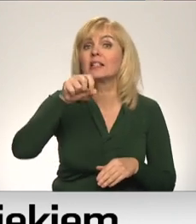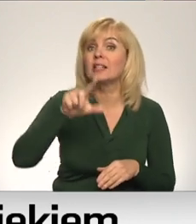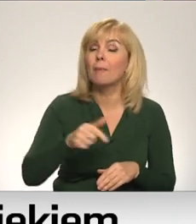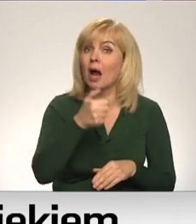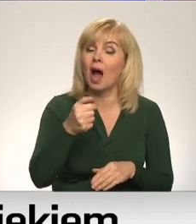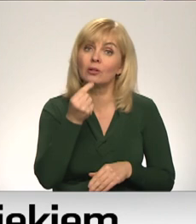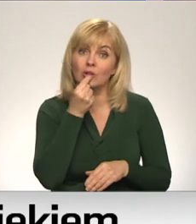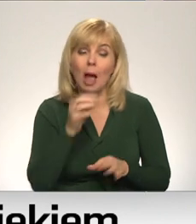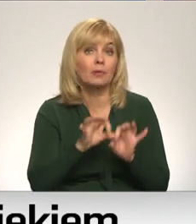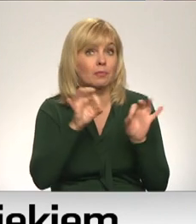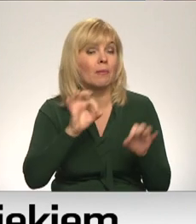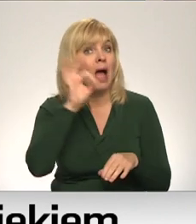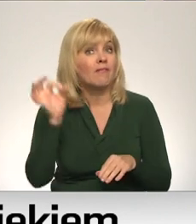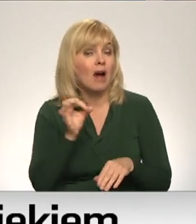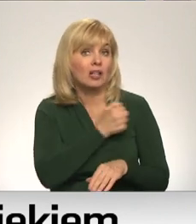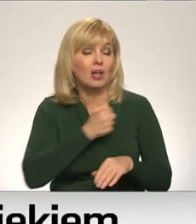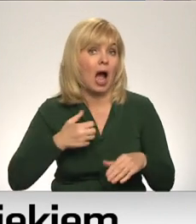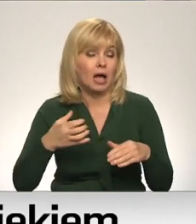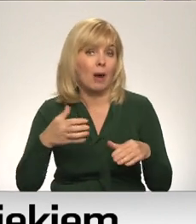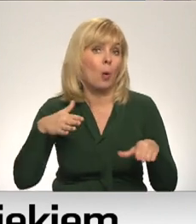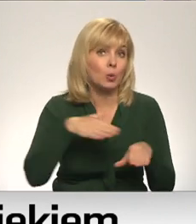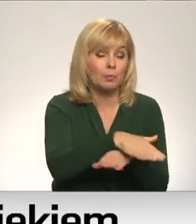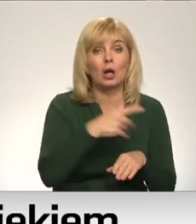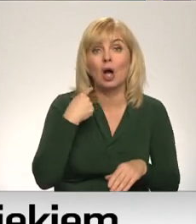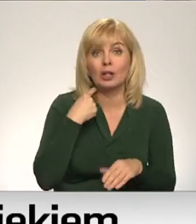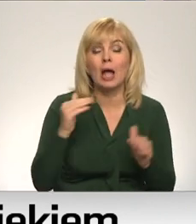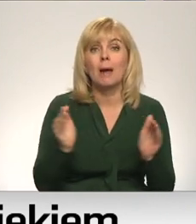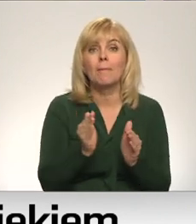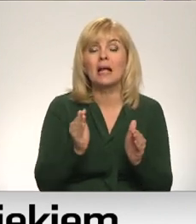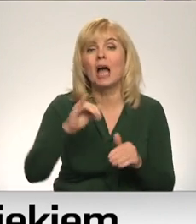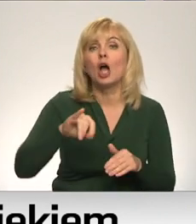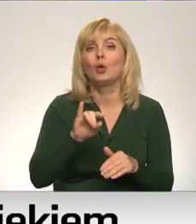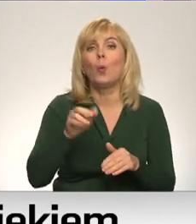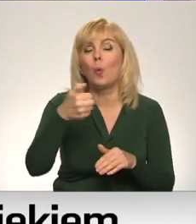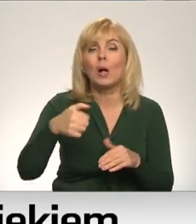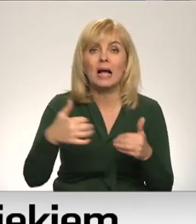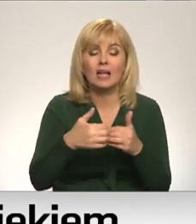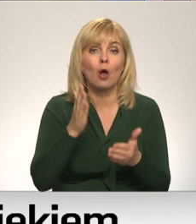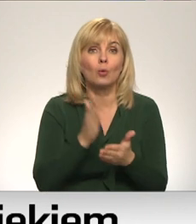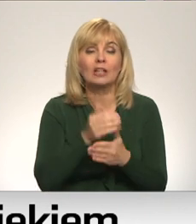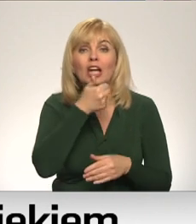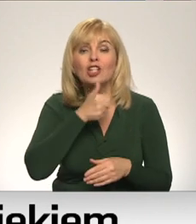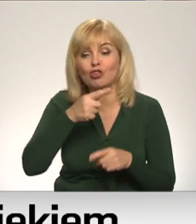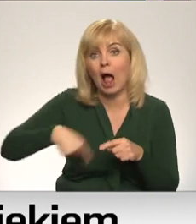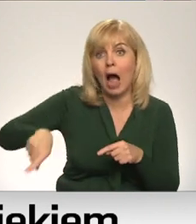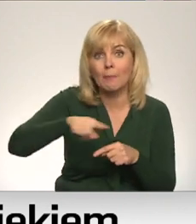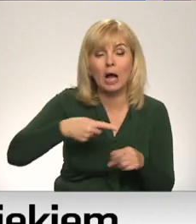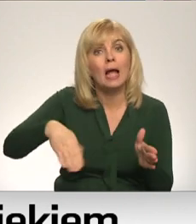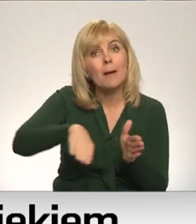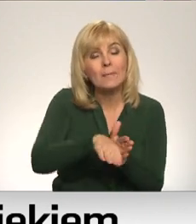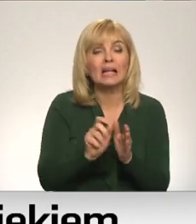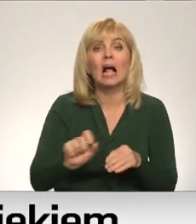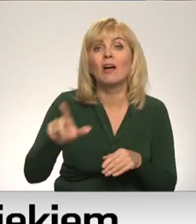1917. gada septembra sākumā Vācijas armija uzbruka Rīgai. Mazās Jūglas kaujā, kas norisinājās Ikšķils apkārtnē, piedalījās